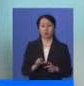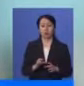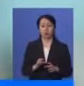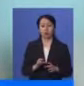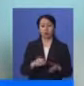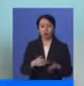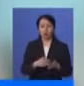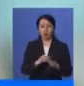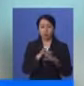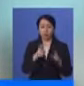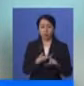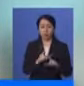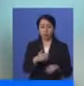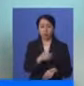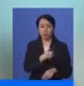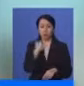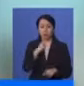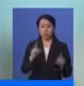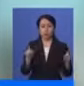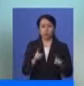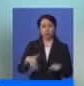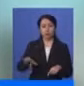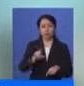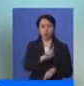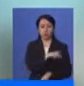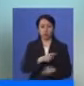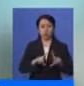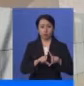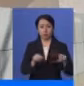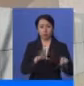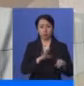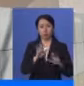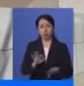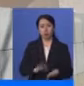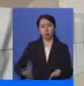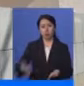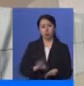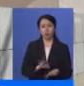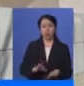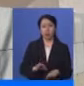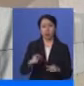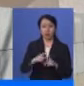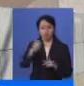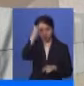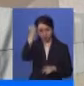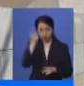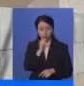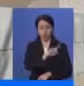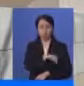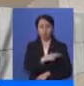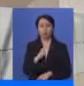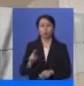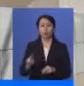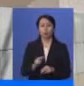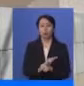вены. И очень хочется, чтобы все такие больницы были, как областная больница. Не хватает слов благодарности медикам у тех, кто вылечился